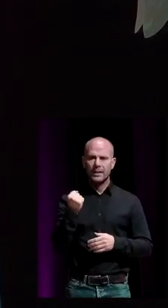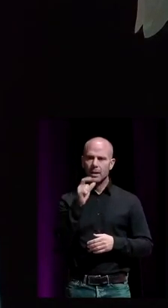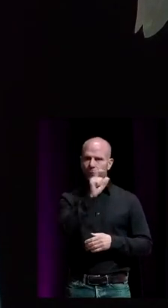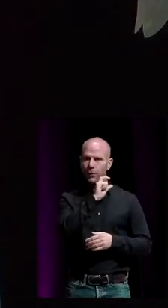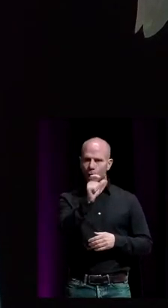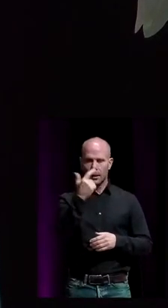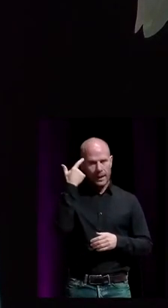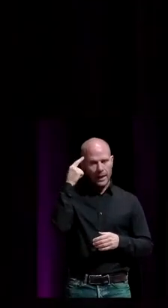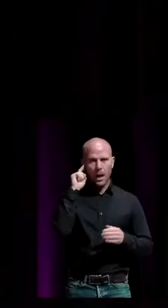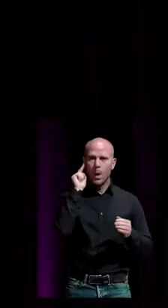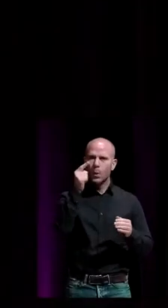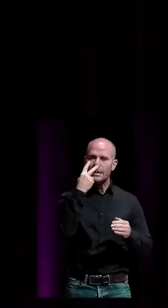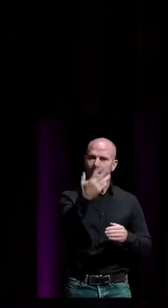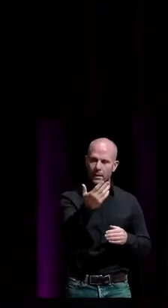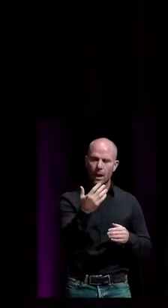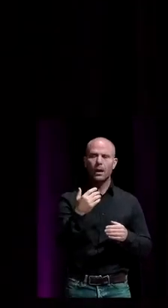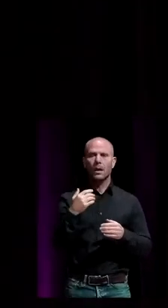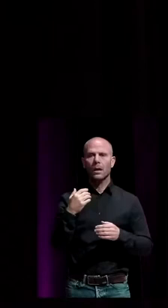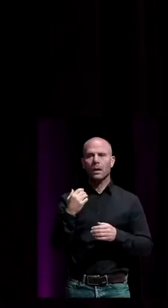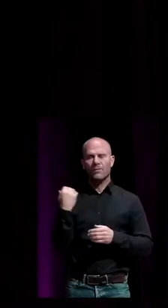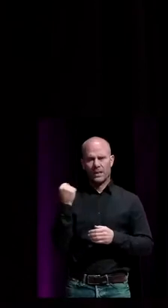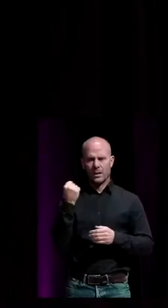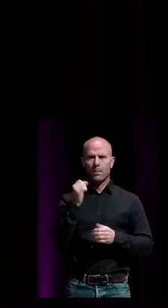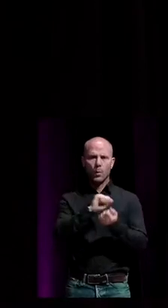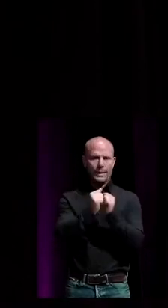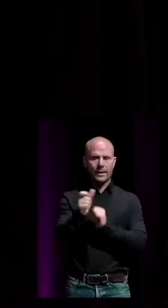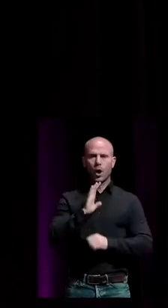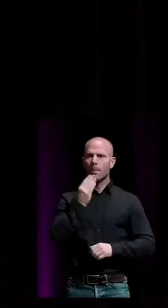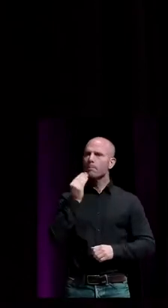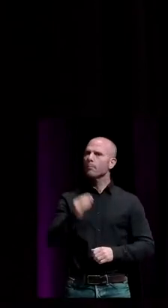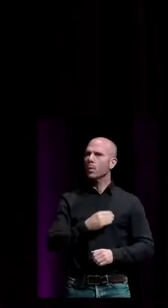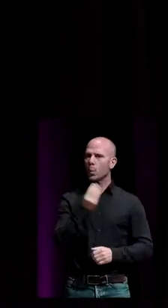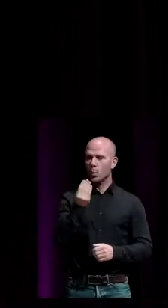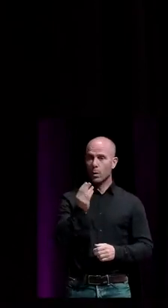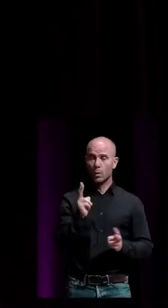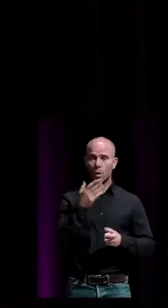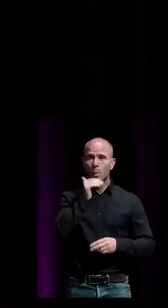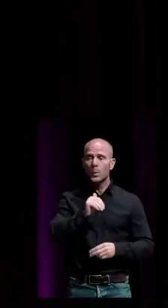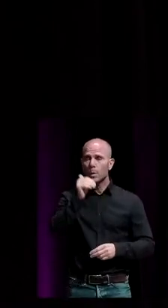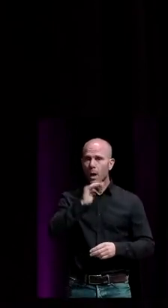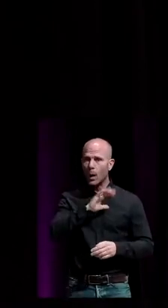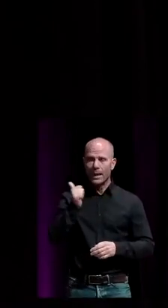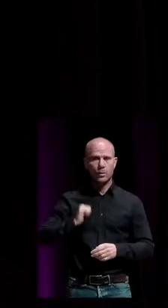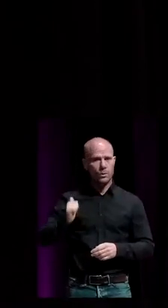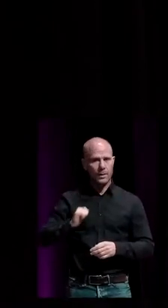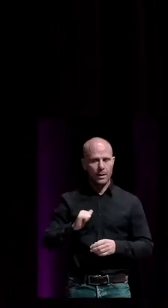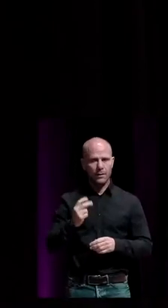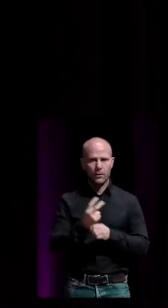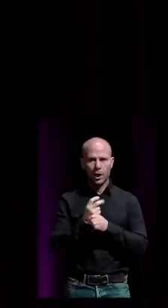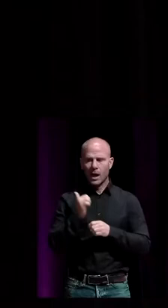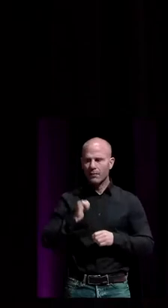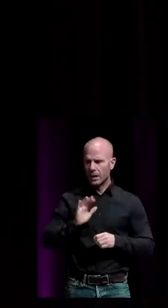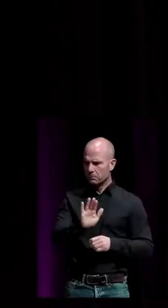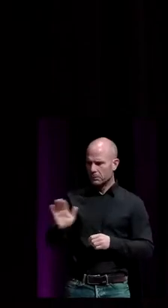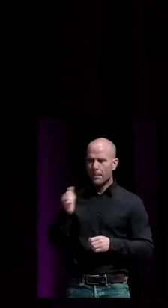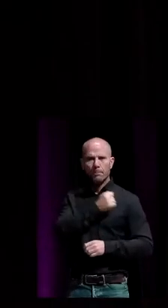tänker långsiktigt. Det är viktigt att politiker har mod. Jag tycker det är viktigt också att unga och alla konsumenter verkligen försöker använda sin